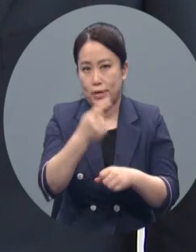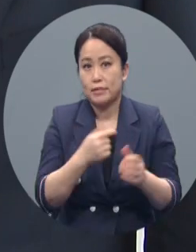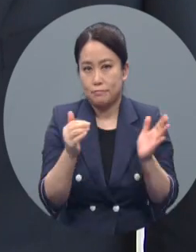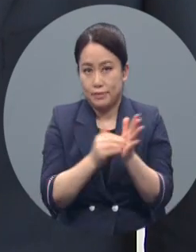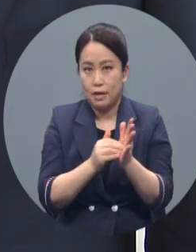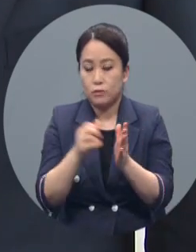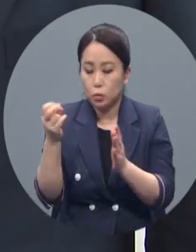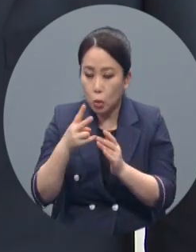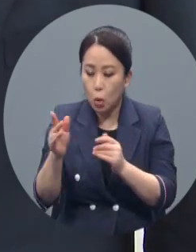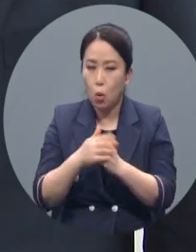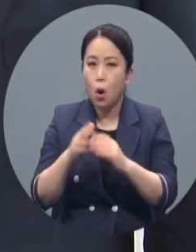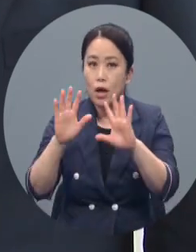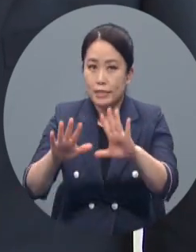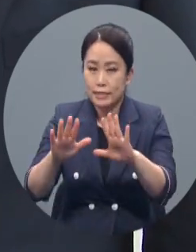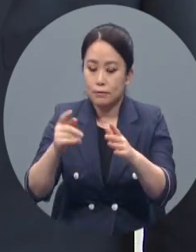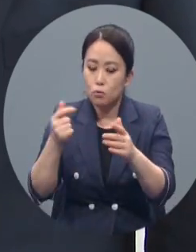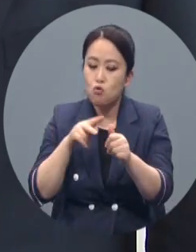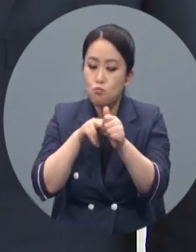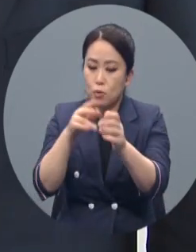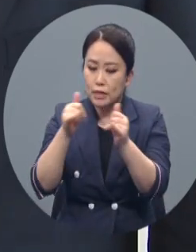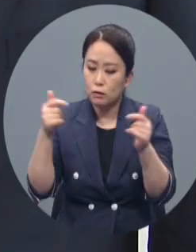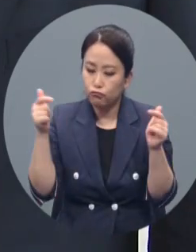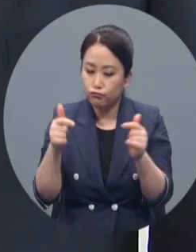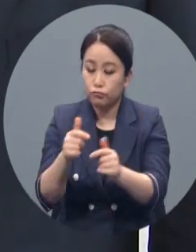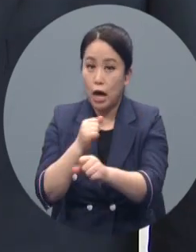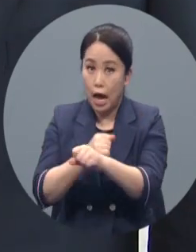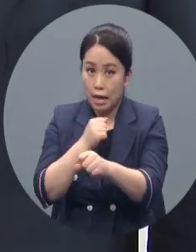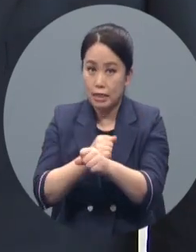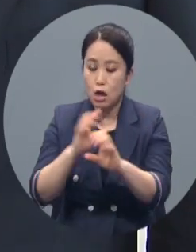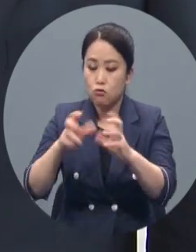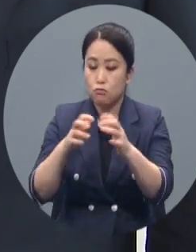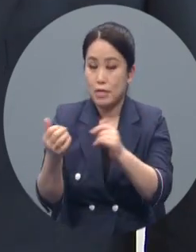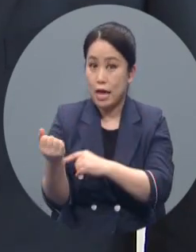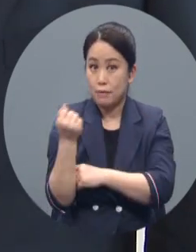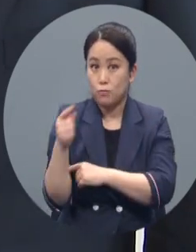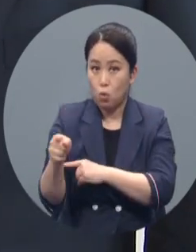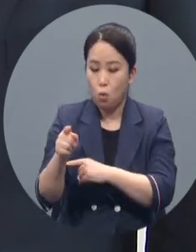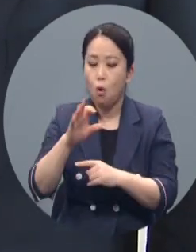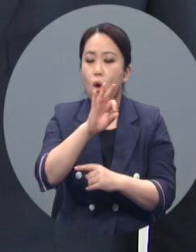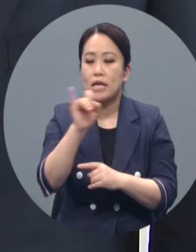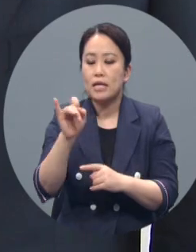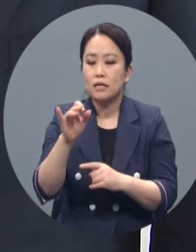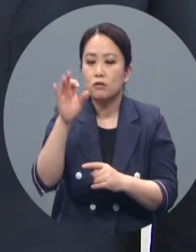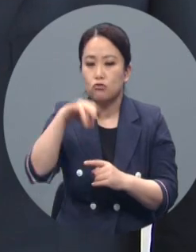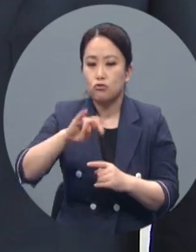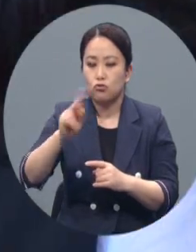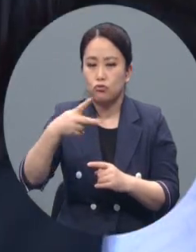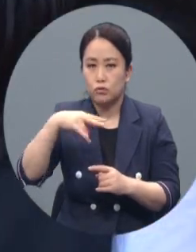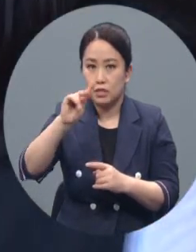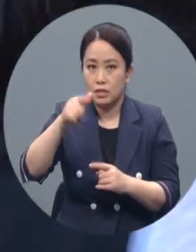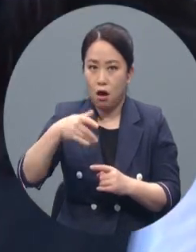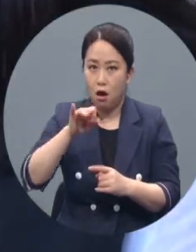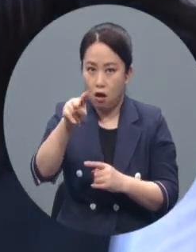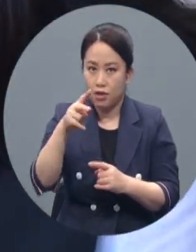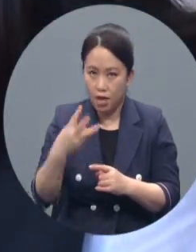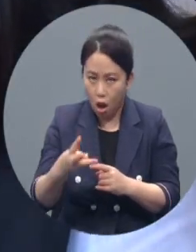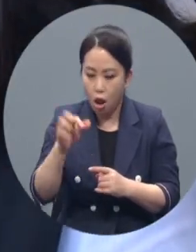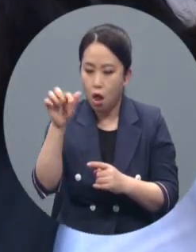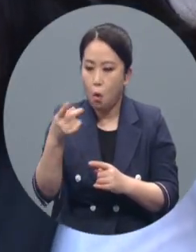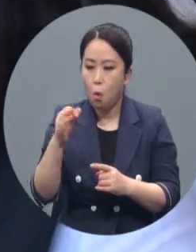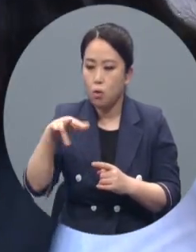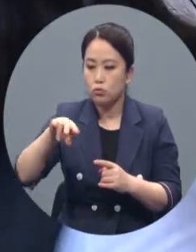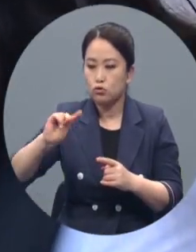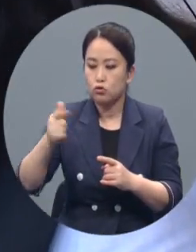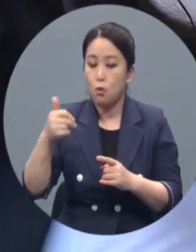국민의힘도 윤석열, 홍준표, 양강 캠프의 중심에 부산 의원들이 포진했습니다. 사상의